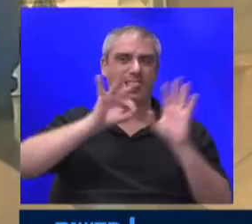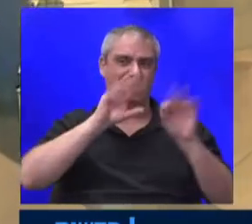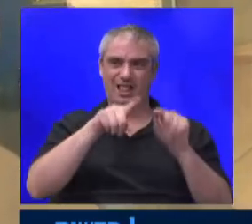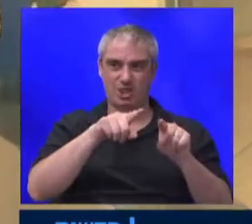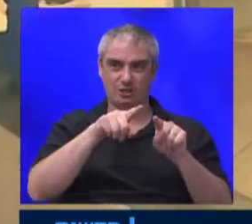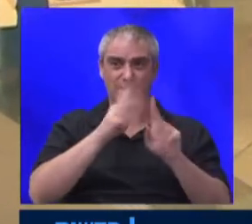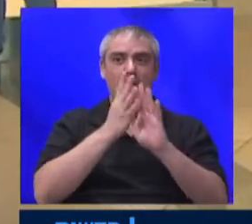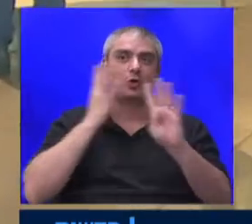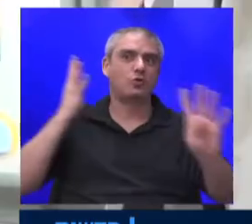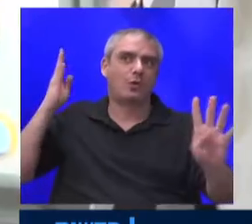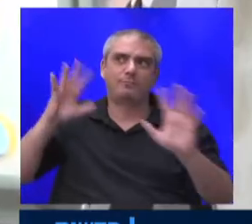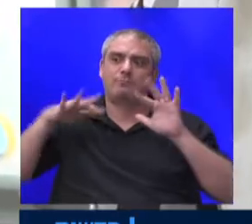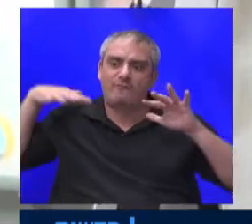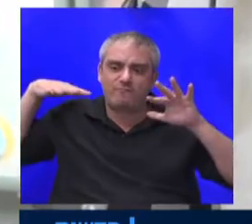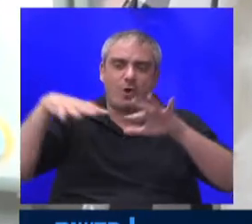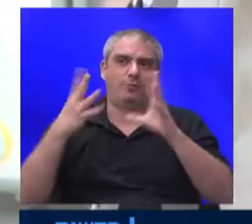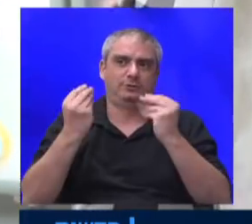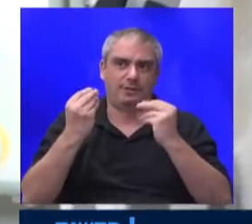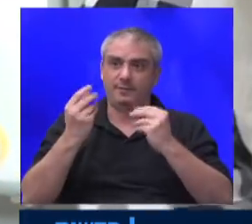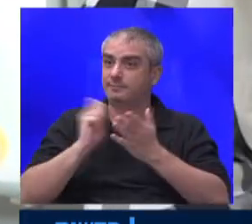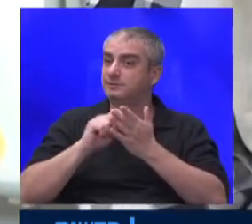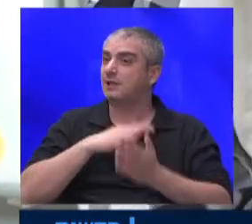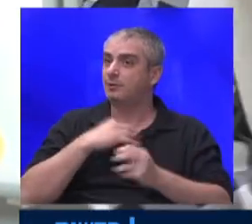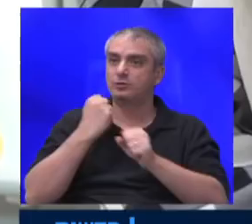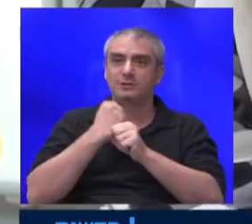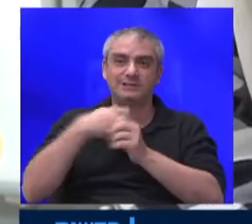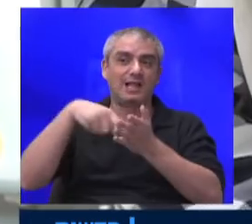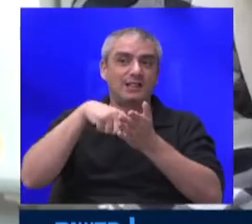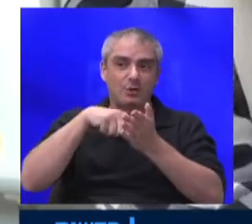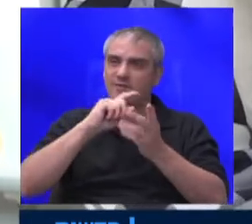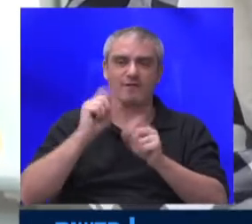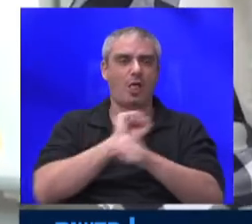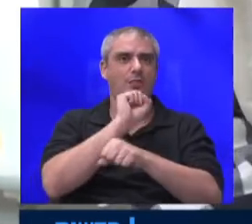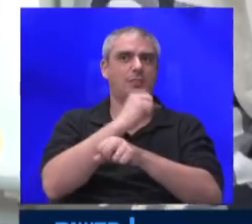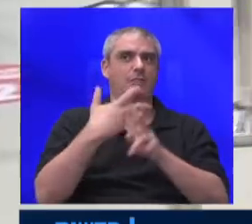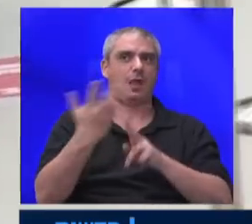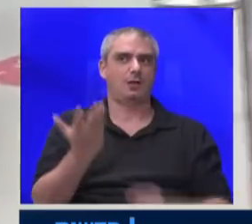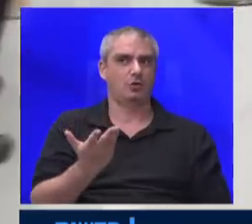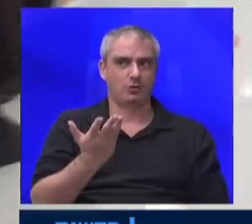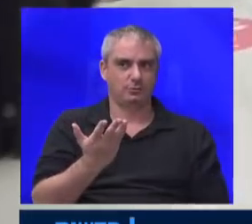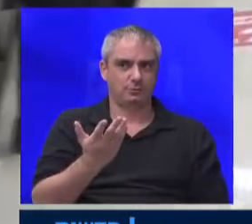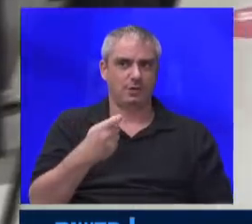ארוכים והעומס גדול. שמשרד הבריאות יעשה את התיקונים ולא יבוא רק בטענות לגופי הקניונים.